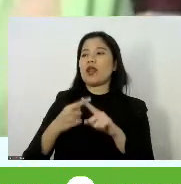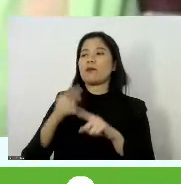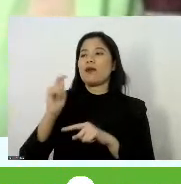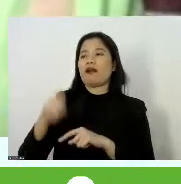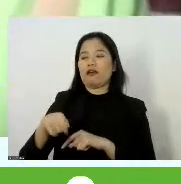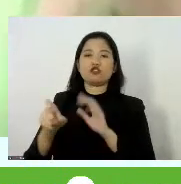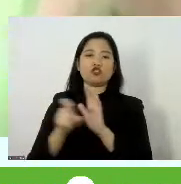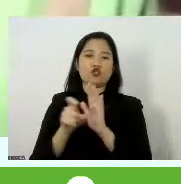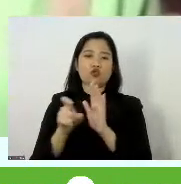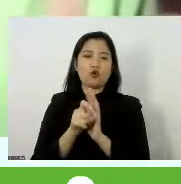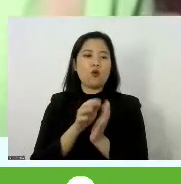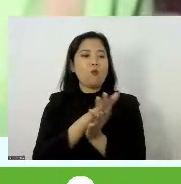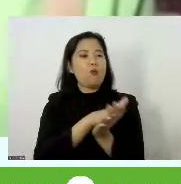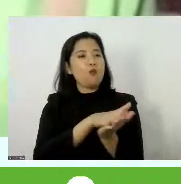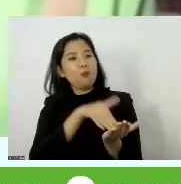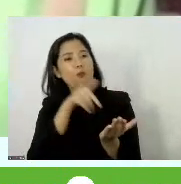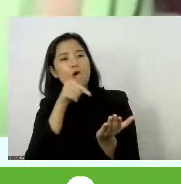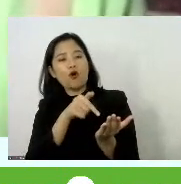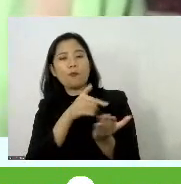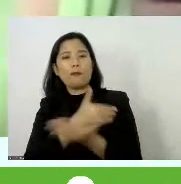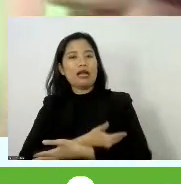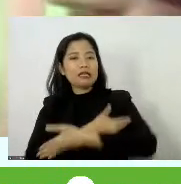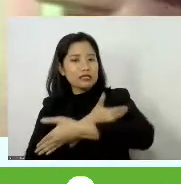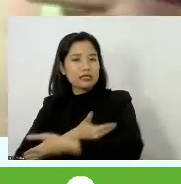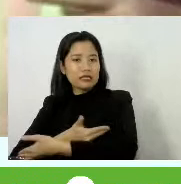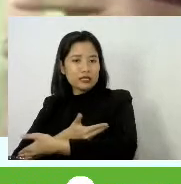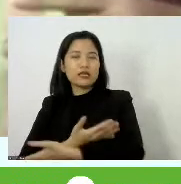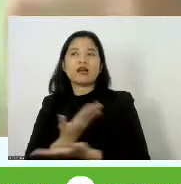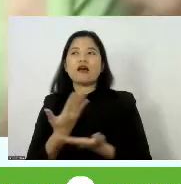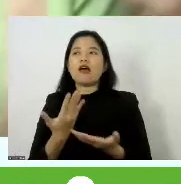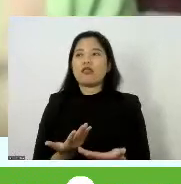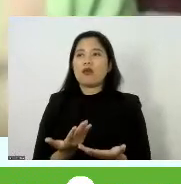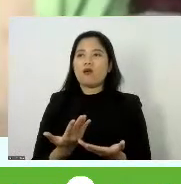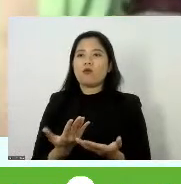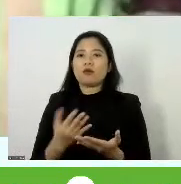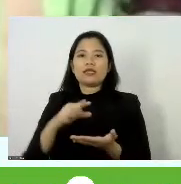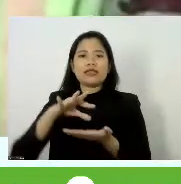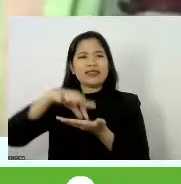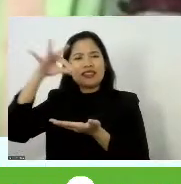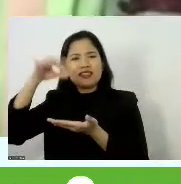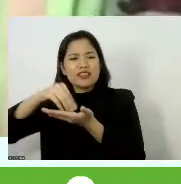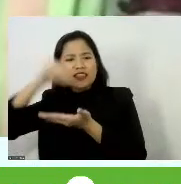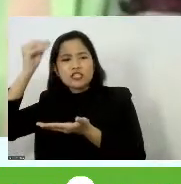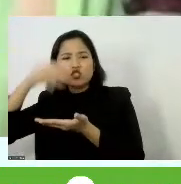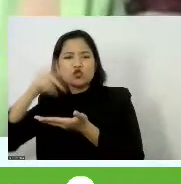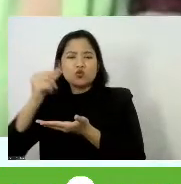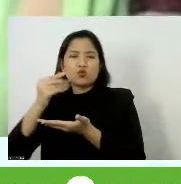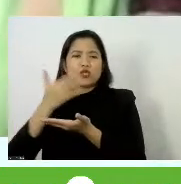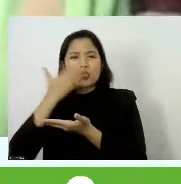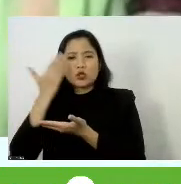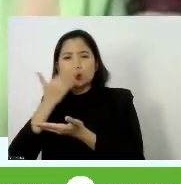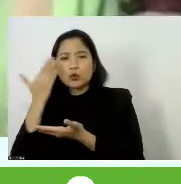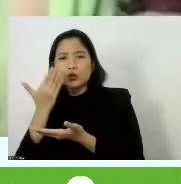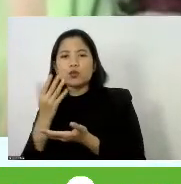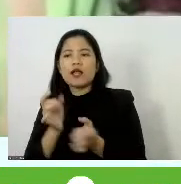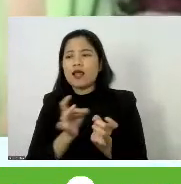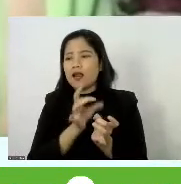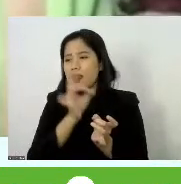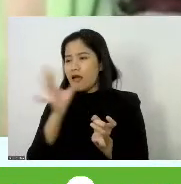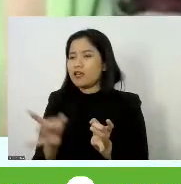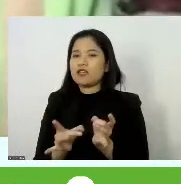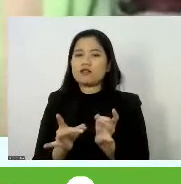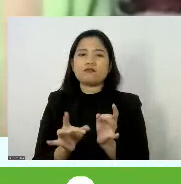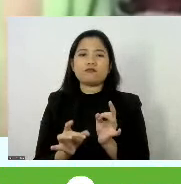mengisahkan popok sekali pakai mungkin tisu sekali pakai atau anything yang maksudnya